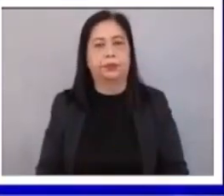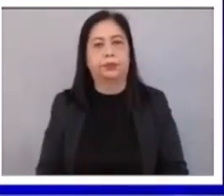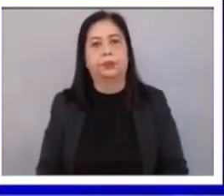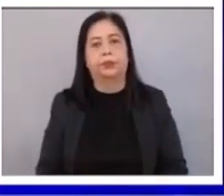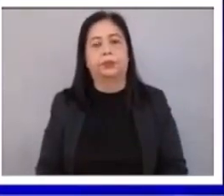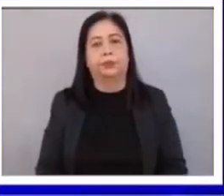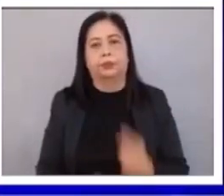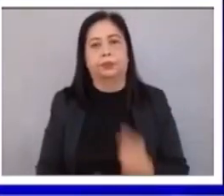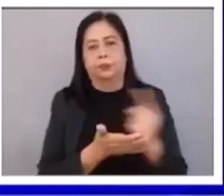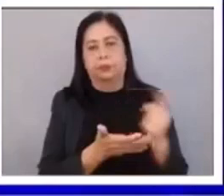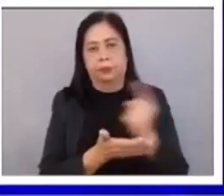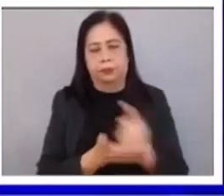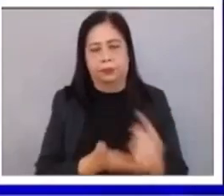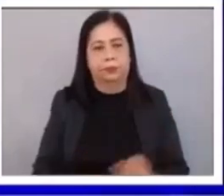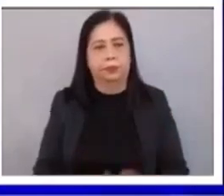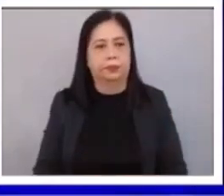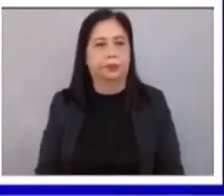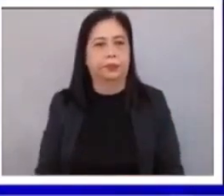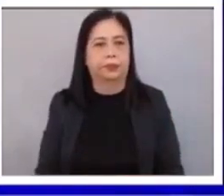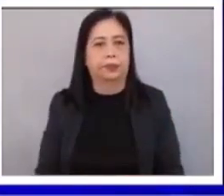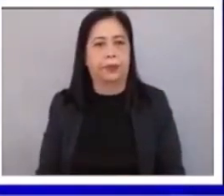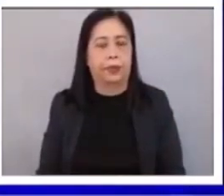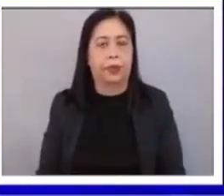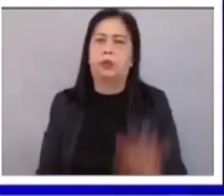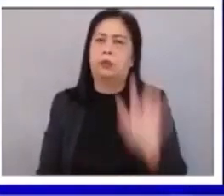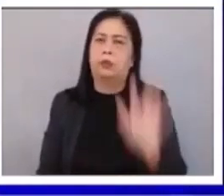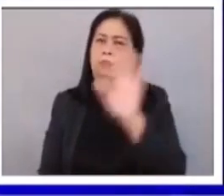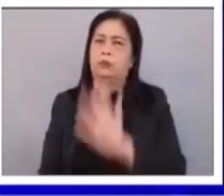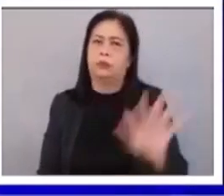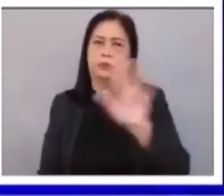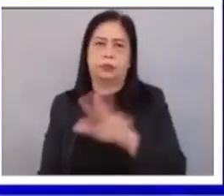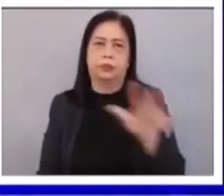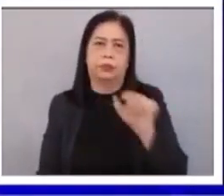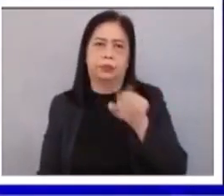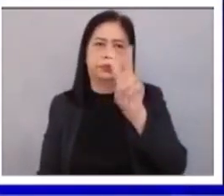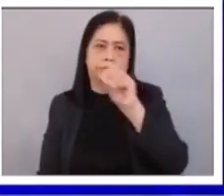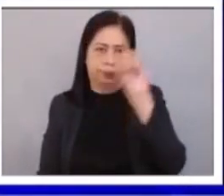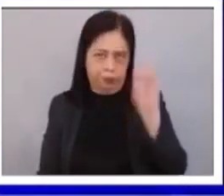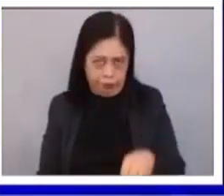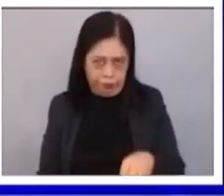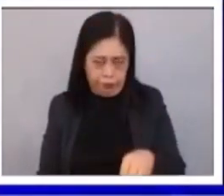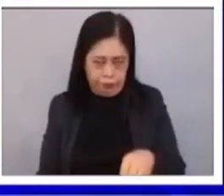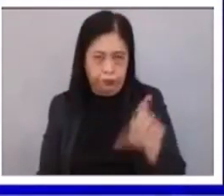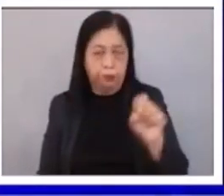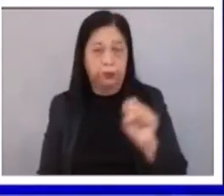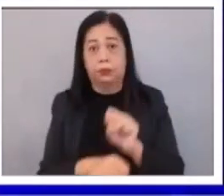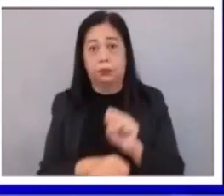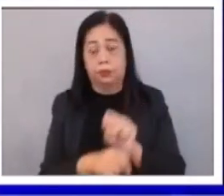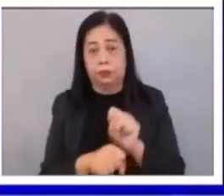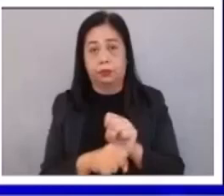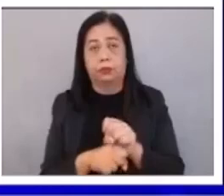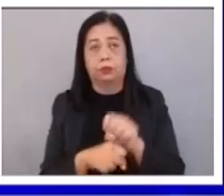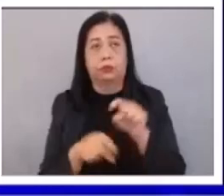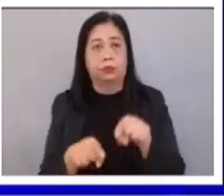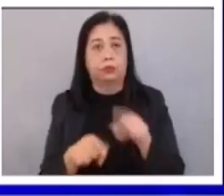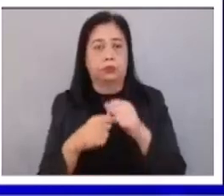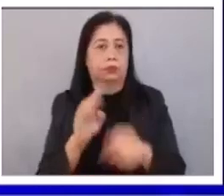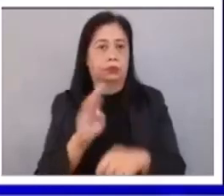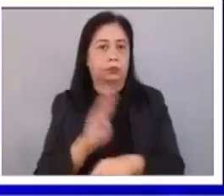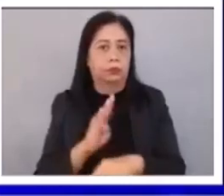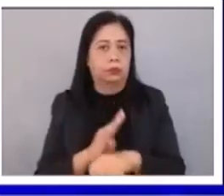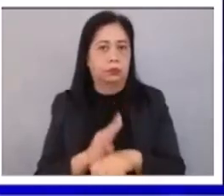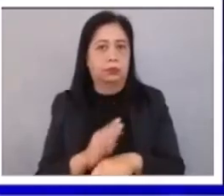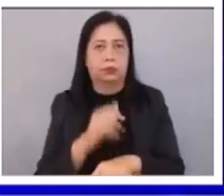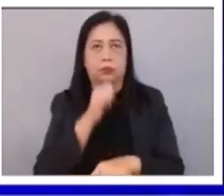lamang. Tinatayang nasa 33.2% ang mga employed na nagtatrabaho o nagninegosyo na hindi